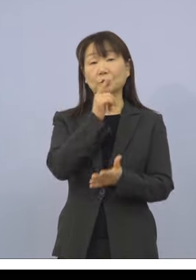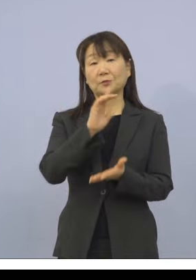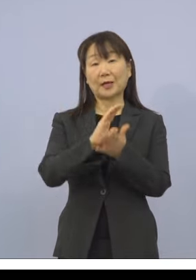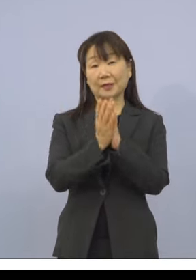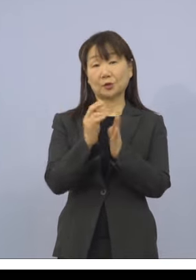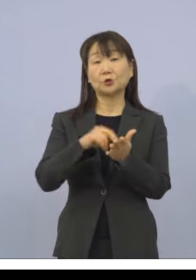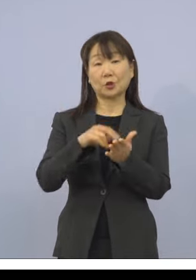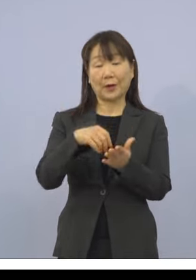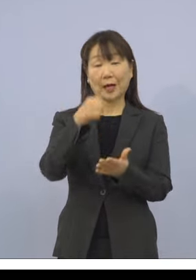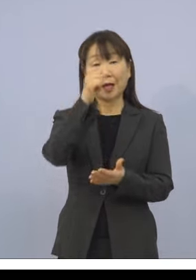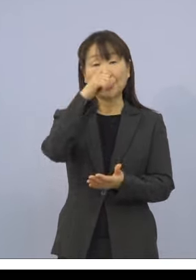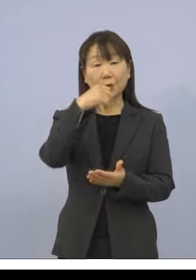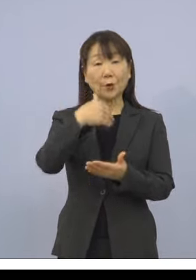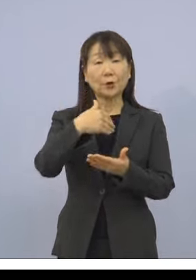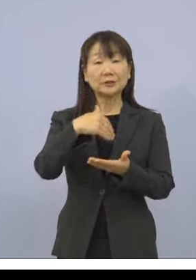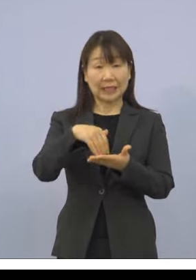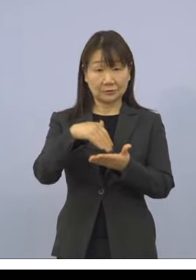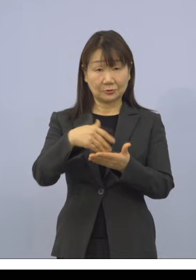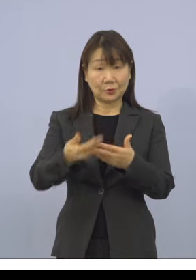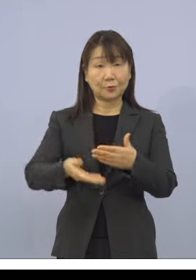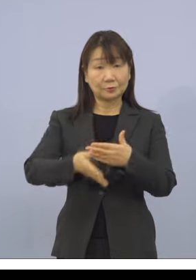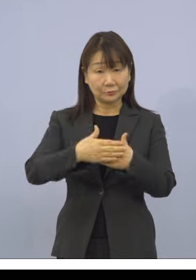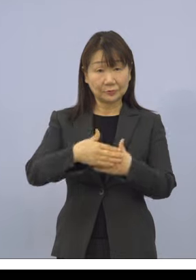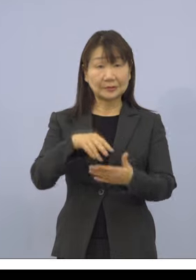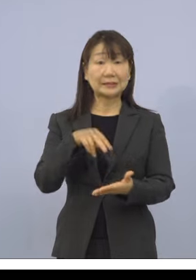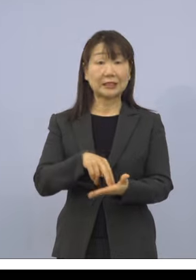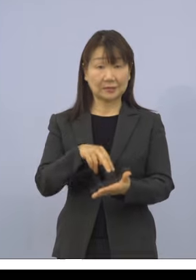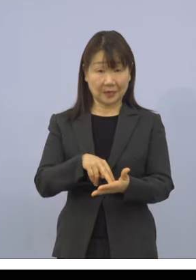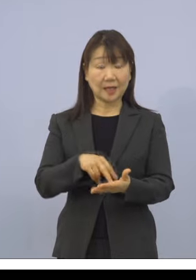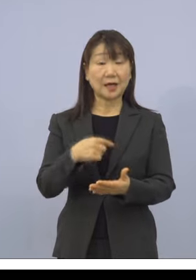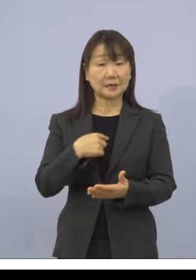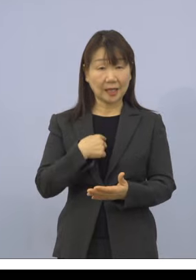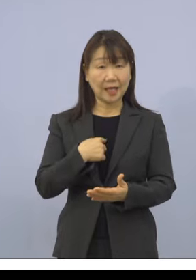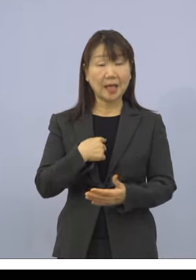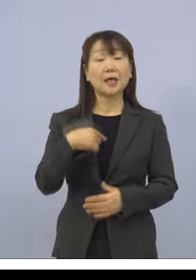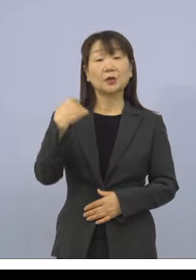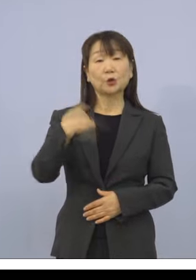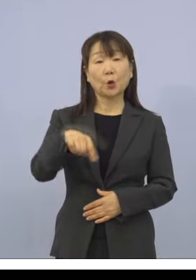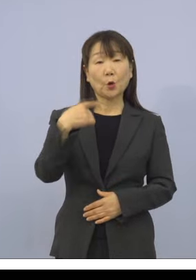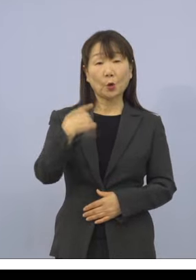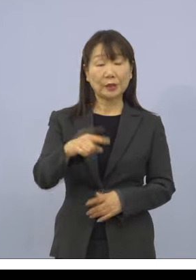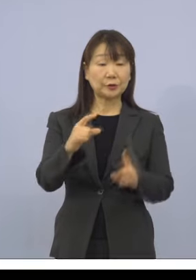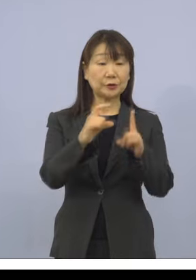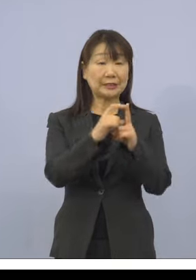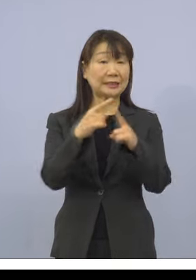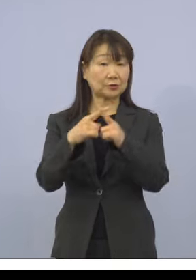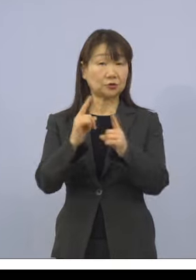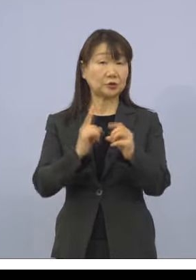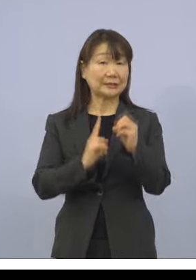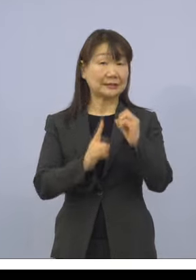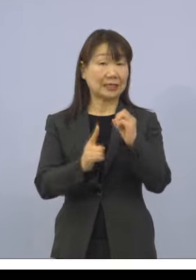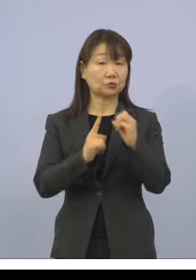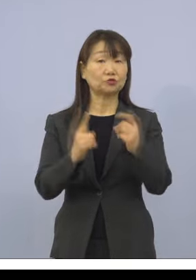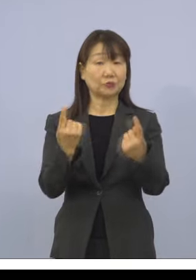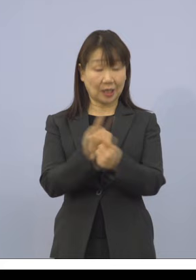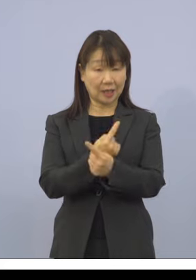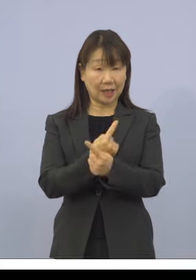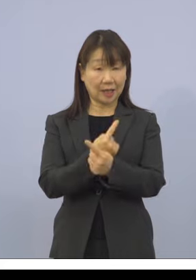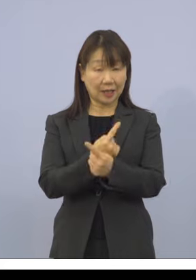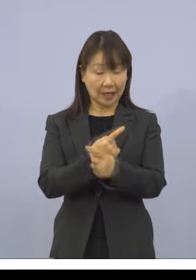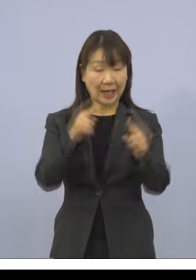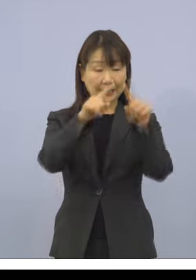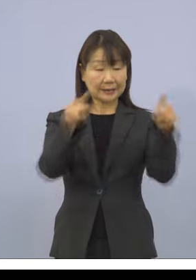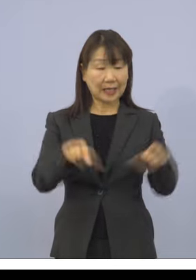てですね、ぜひ教育 DX というもののですね、いわゆるタブレット問題の遅れ